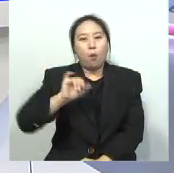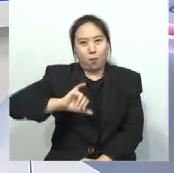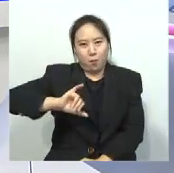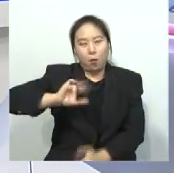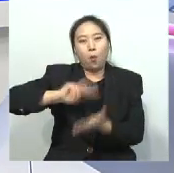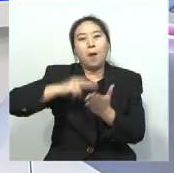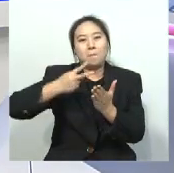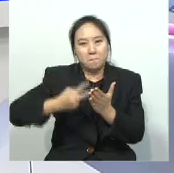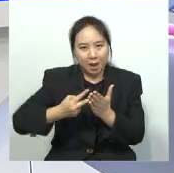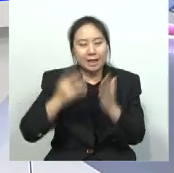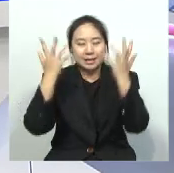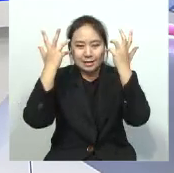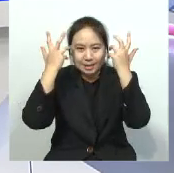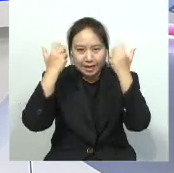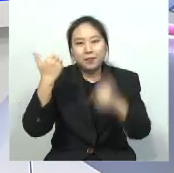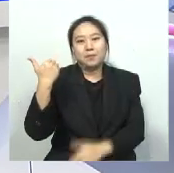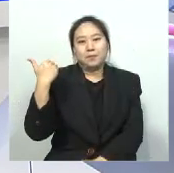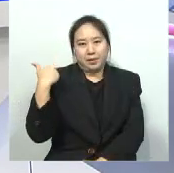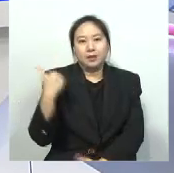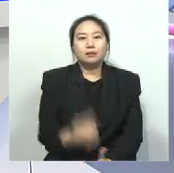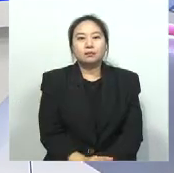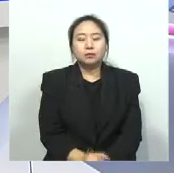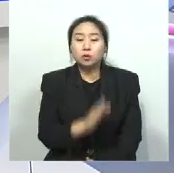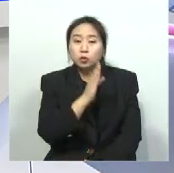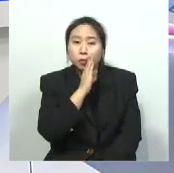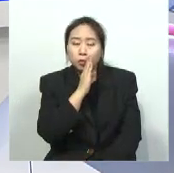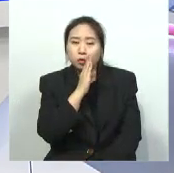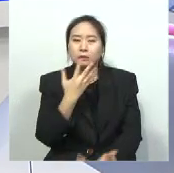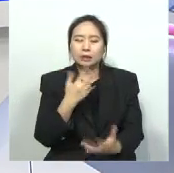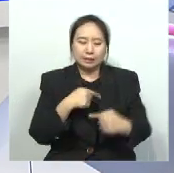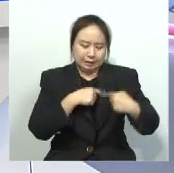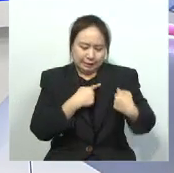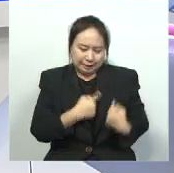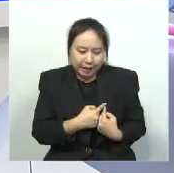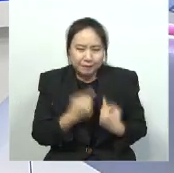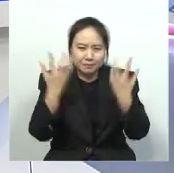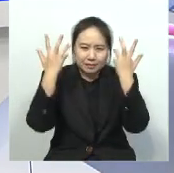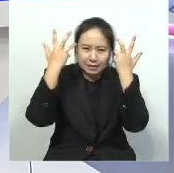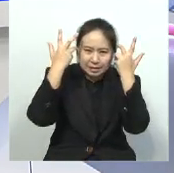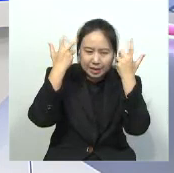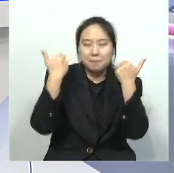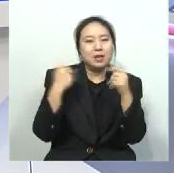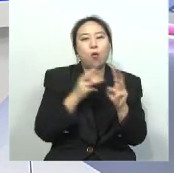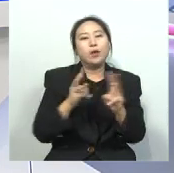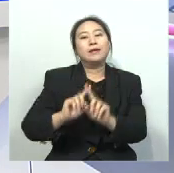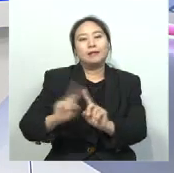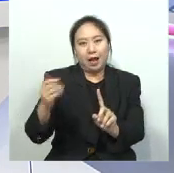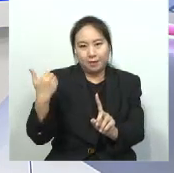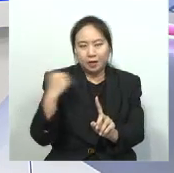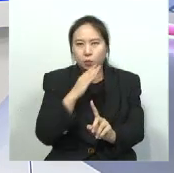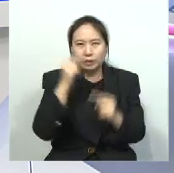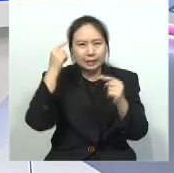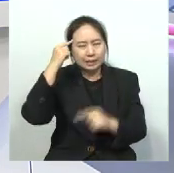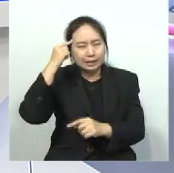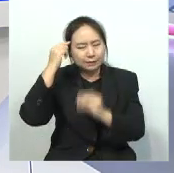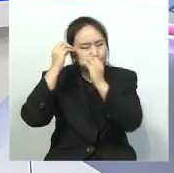ข้อบ่งชี้บางอย่างว่าเราเริ่มมีอาการเครียด ใช่หรือว่าถ้าเกิดเครียดในเรื่องของสภาพจิตก็มีอาการอีกแบบนึงด้วยอย่างเช่นครุ่นคิดอยู่ตล